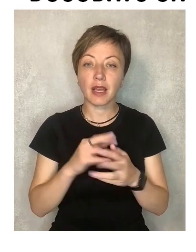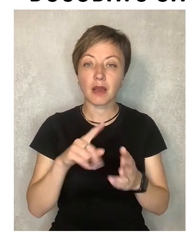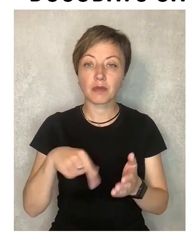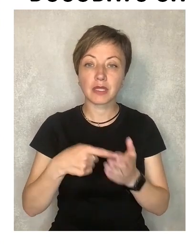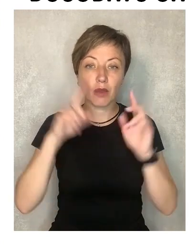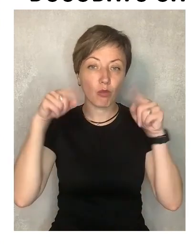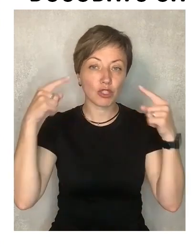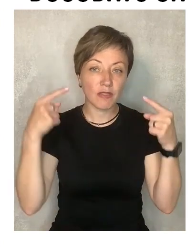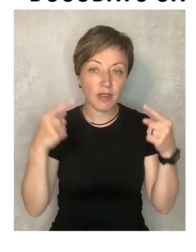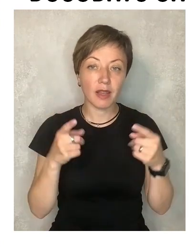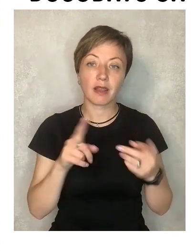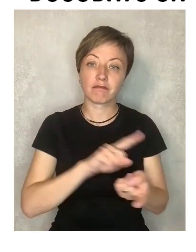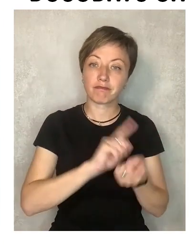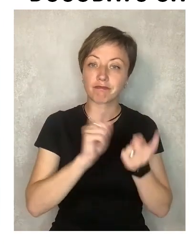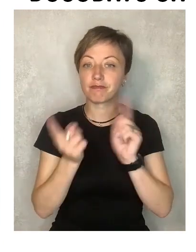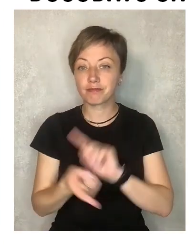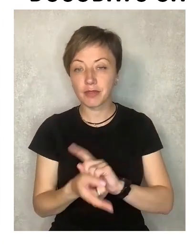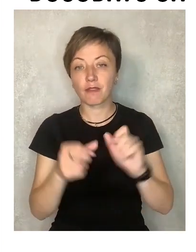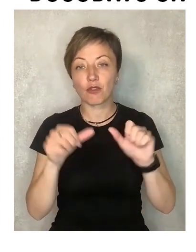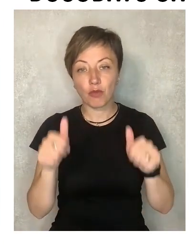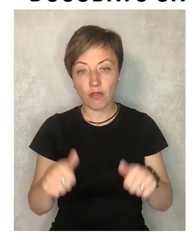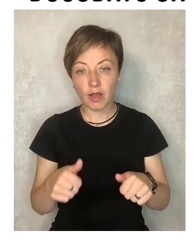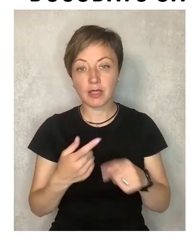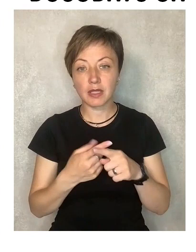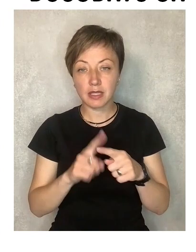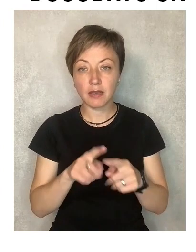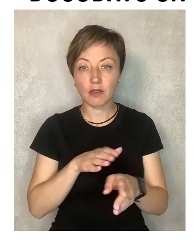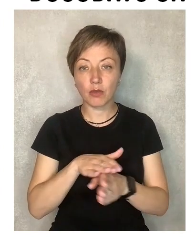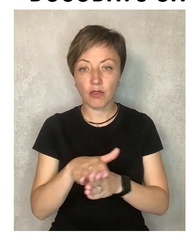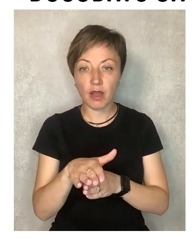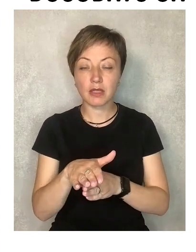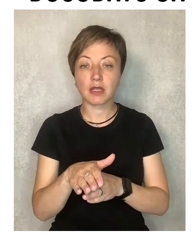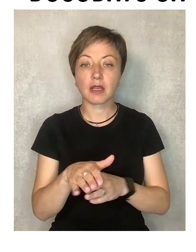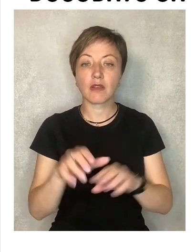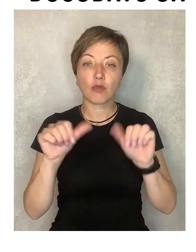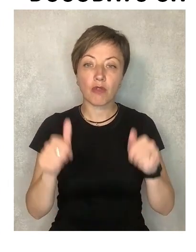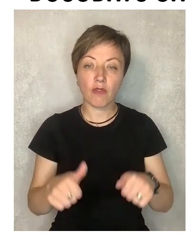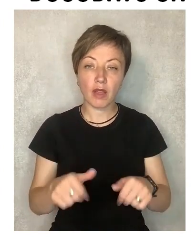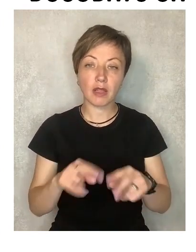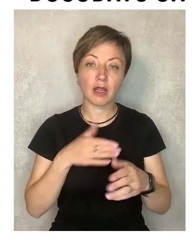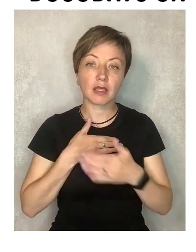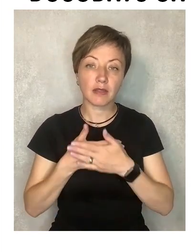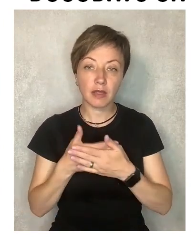а, власне, формувати, ну, і це вже відбувається, та, формувати образ активістів як